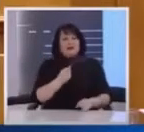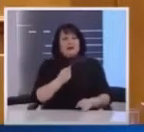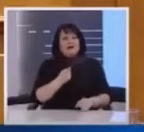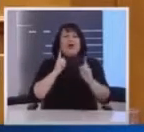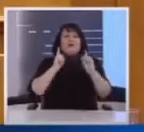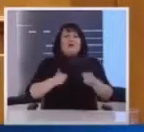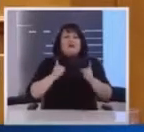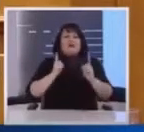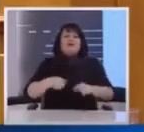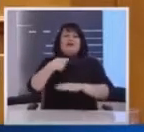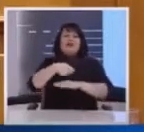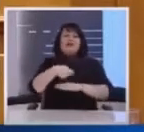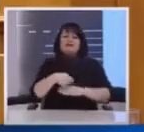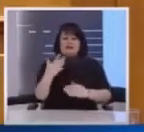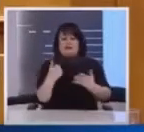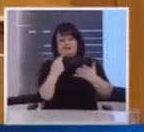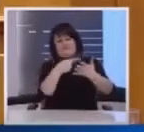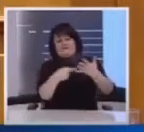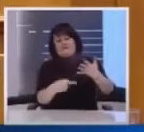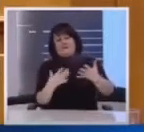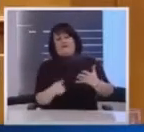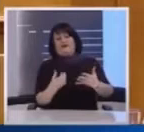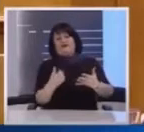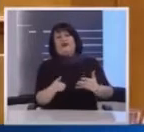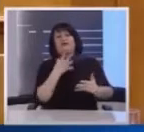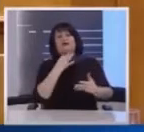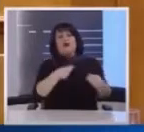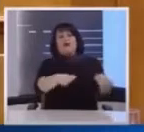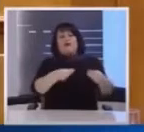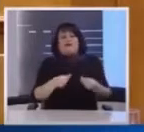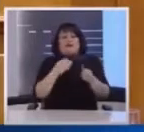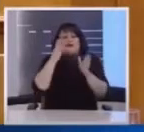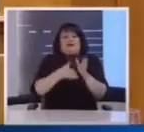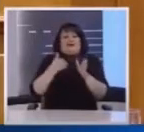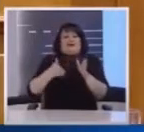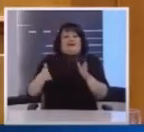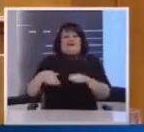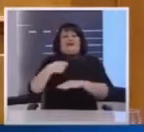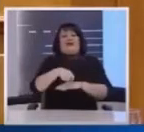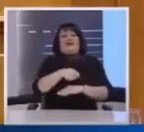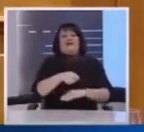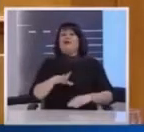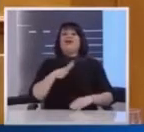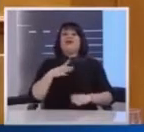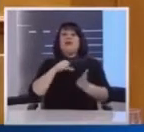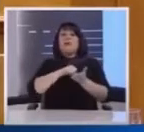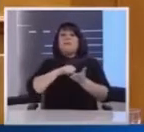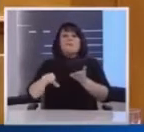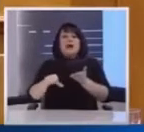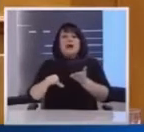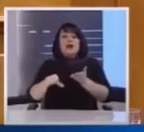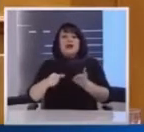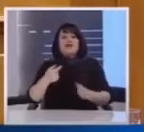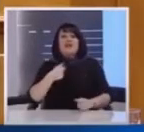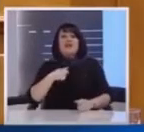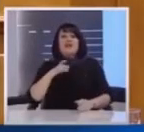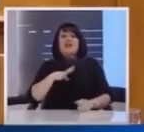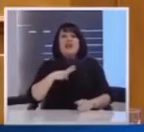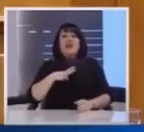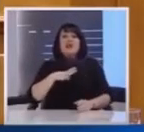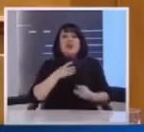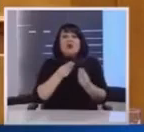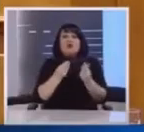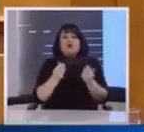είναι δεδομένη. Γι' αυτό και η δικαιοσύνη έστειλε το φάκελο. Εμείς δεν θέλουμε παραγραφή όμως. Θέλουμε έρευνα επί